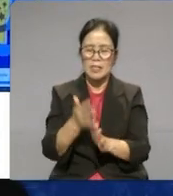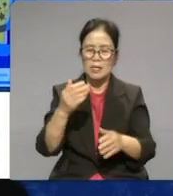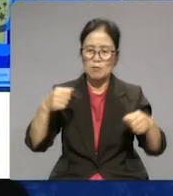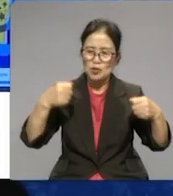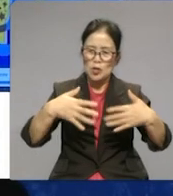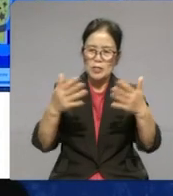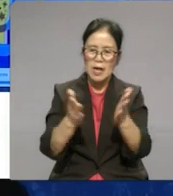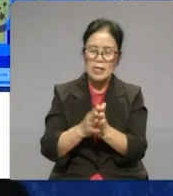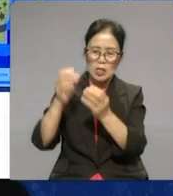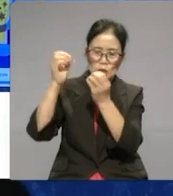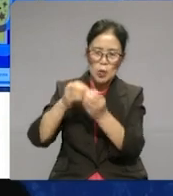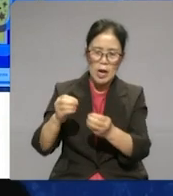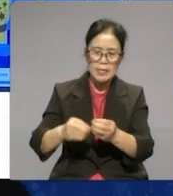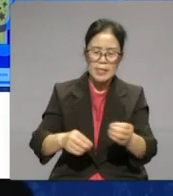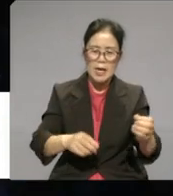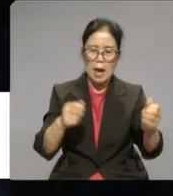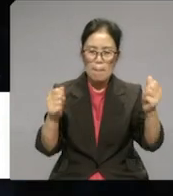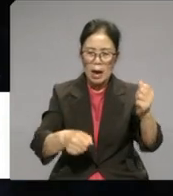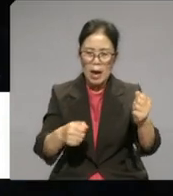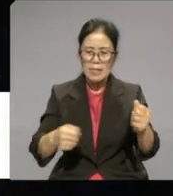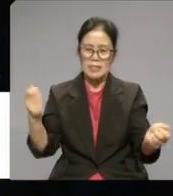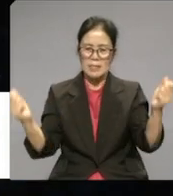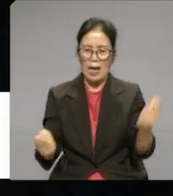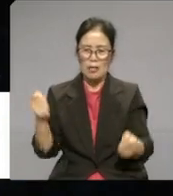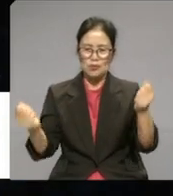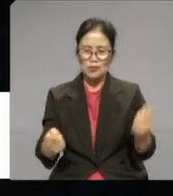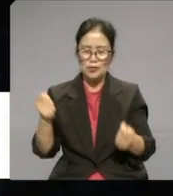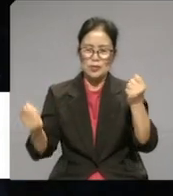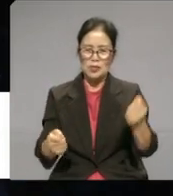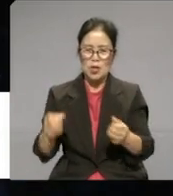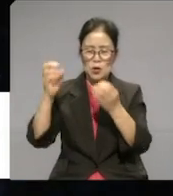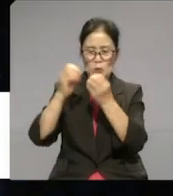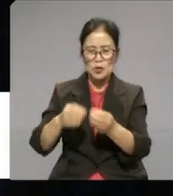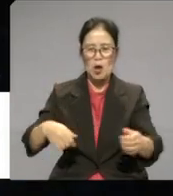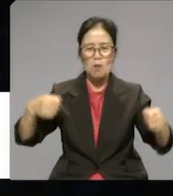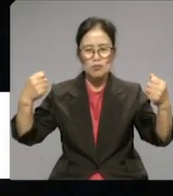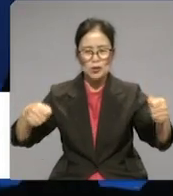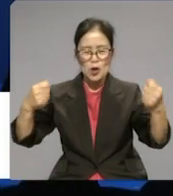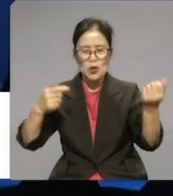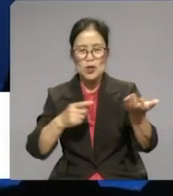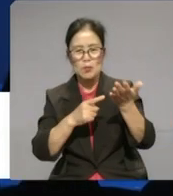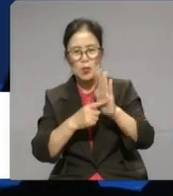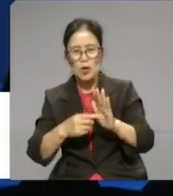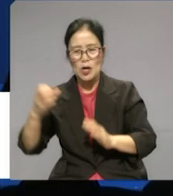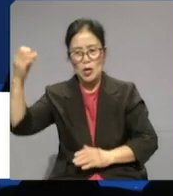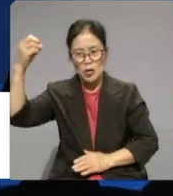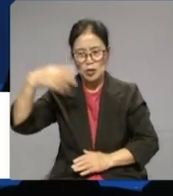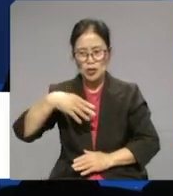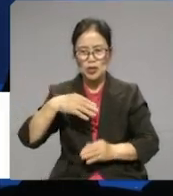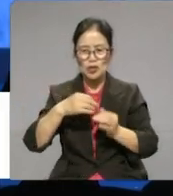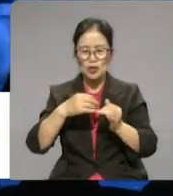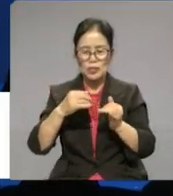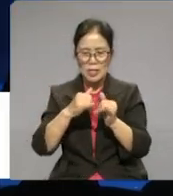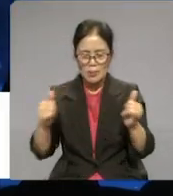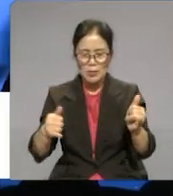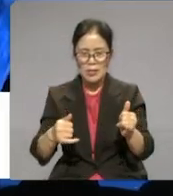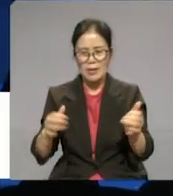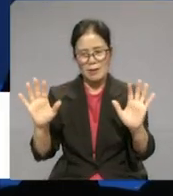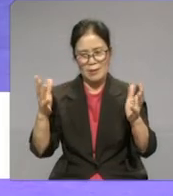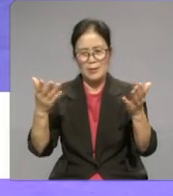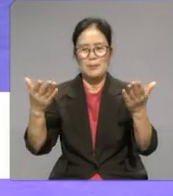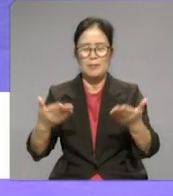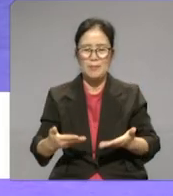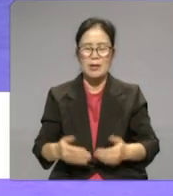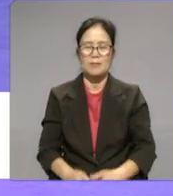한국 전통악기인 박과 장구를 이용한 아름다운 고전 무용을 선보여 선양시민들에게 많은 갈채를 받았습니다.